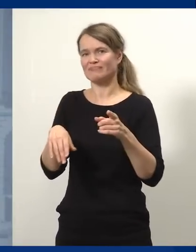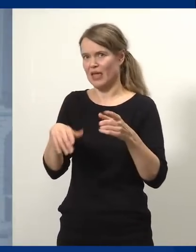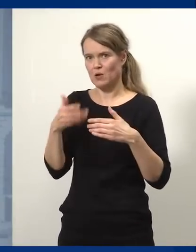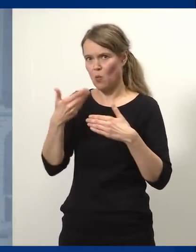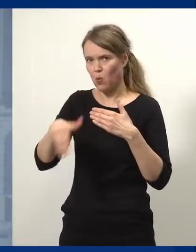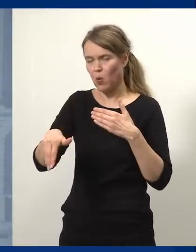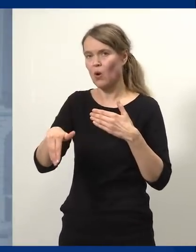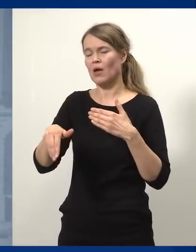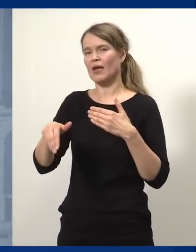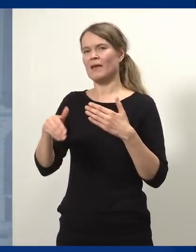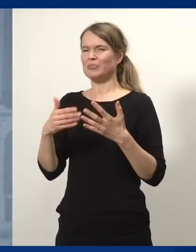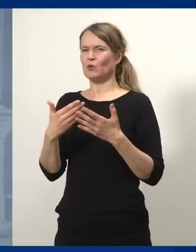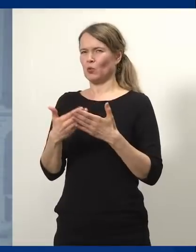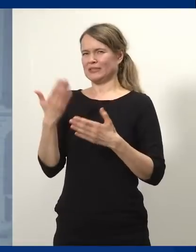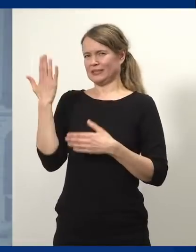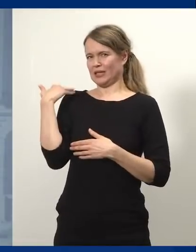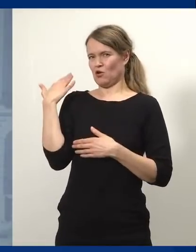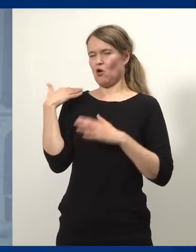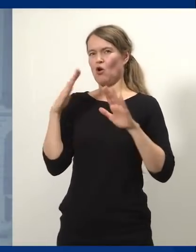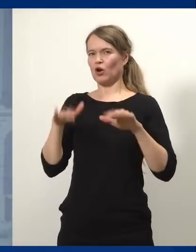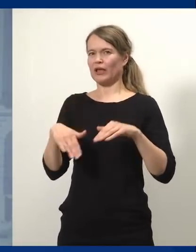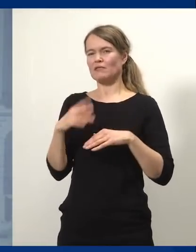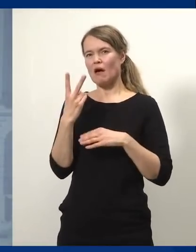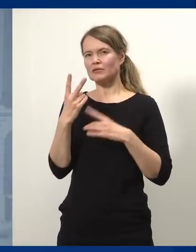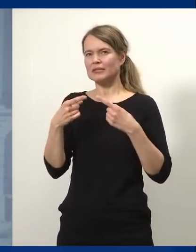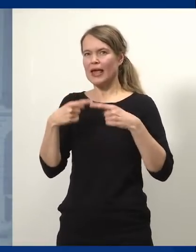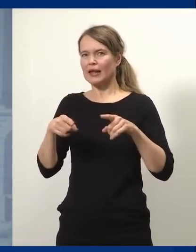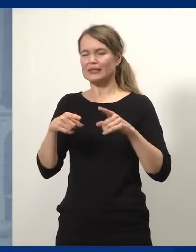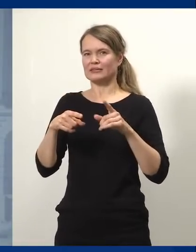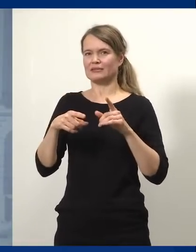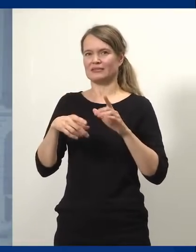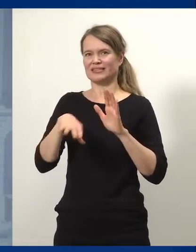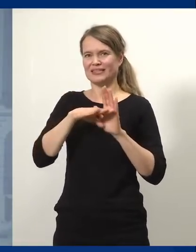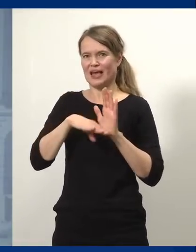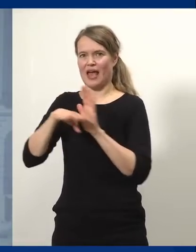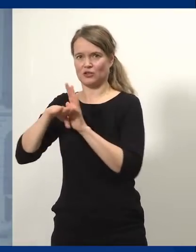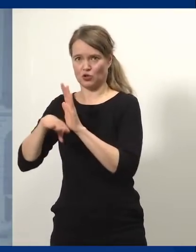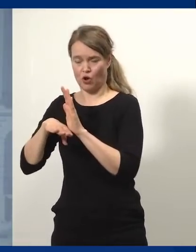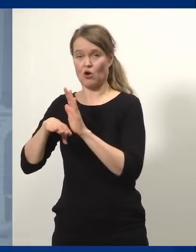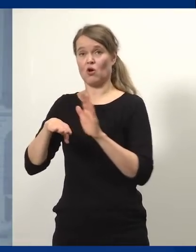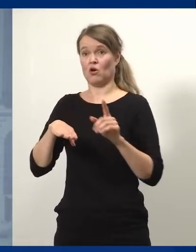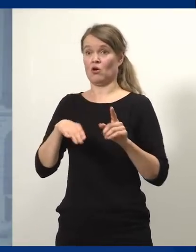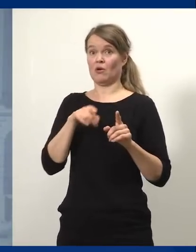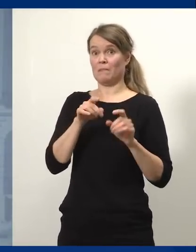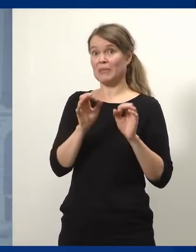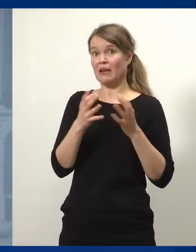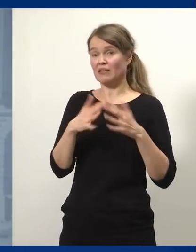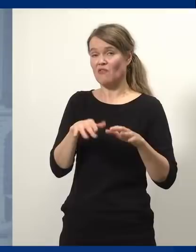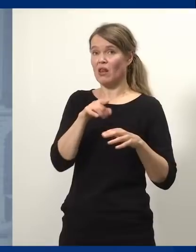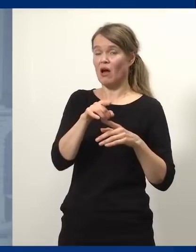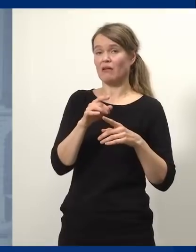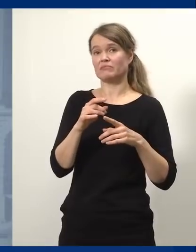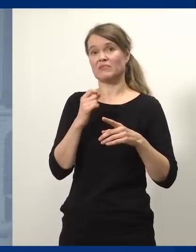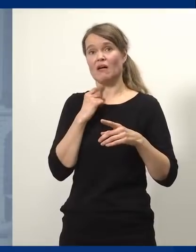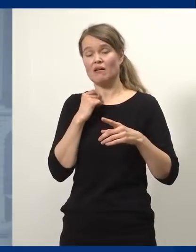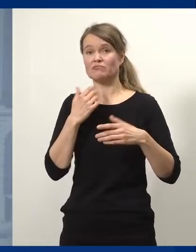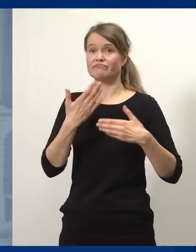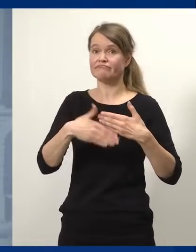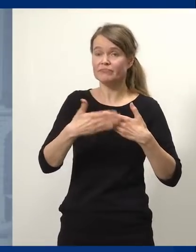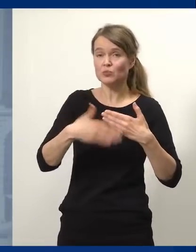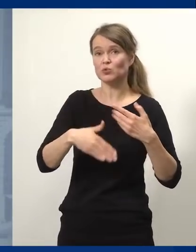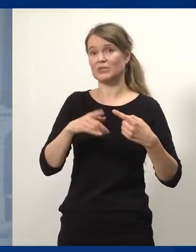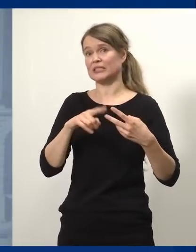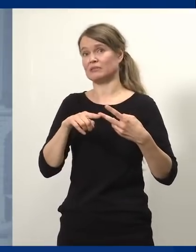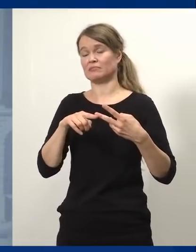vaiheessa ollut erillistä säännöstä ravintoloille, eli ravintoloiden muun muassa aukioloja, anniskeluaikoja, asiakaspaikkoja on